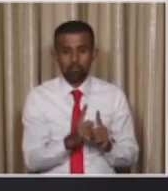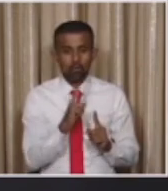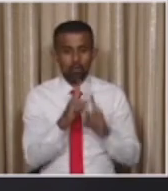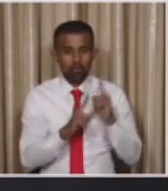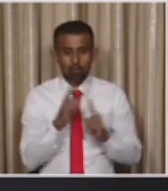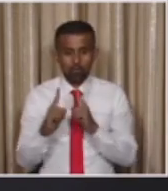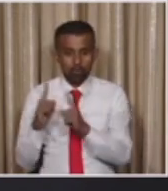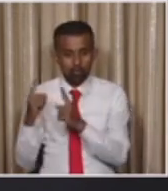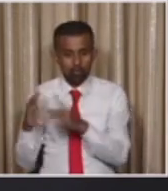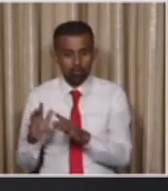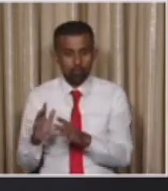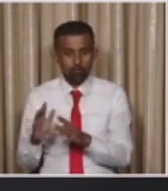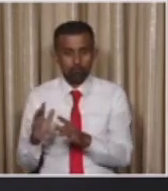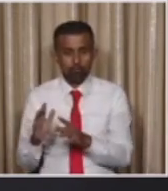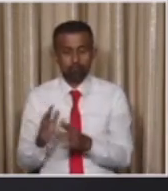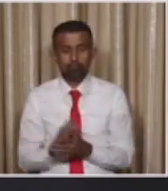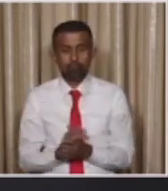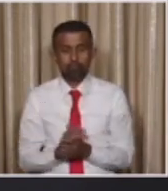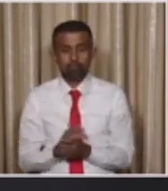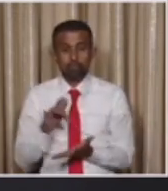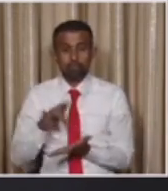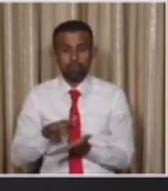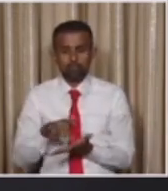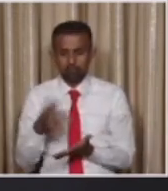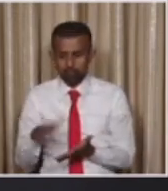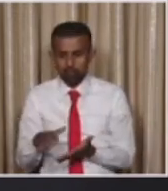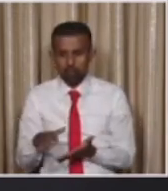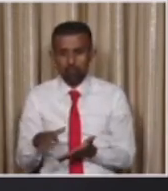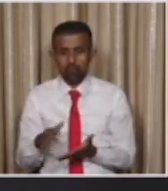කතා කරලා ඒ සානවල වෙලා තියෙන